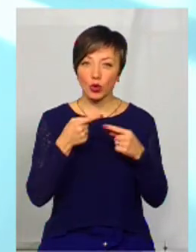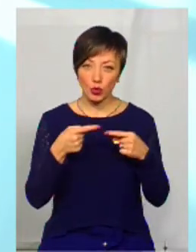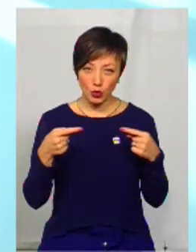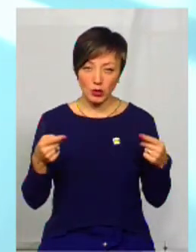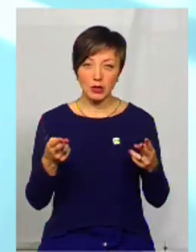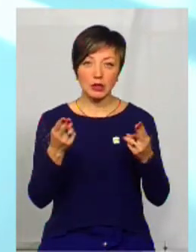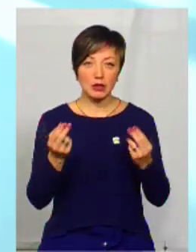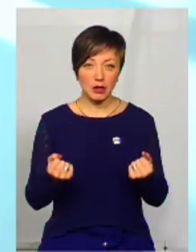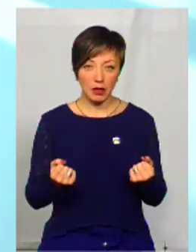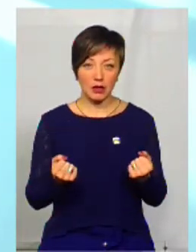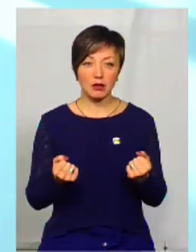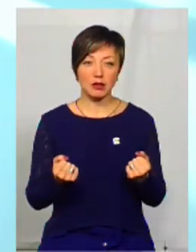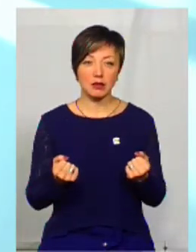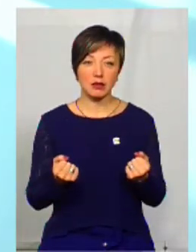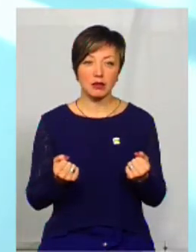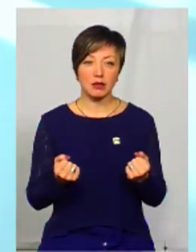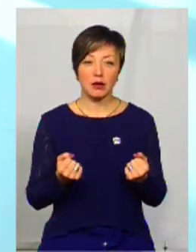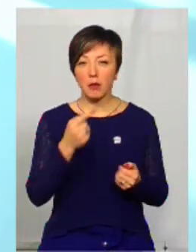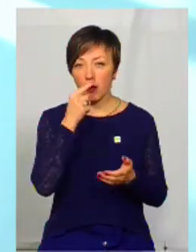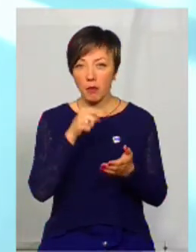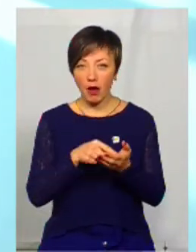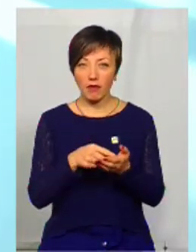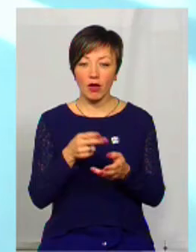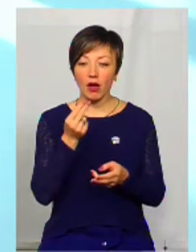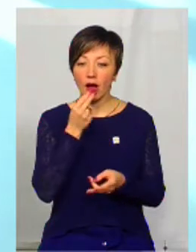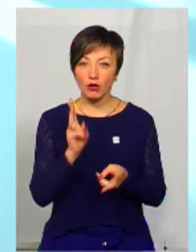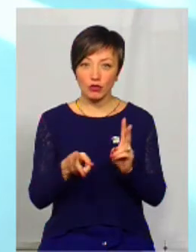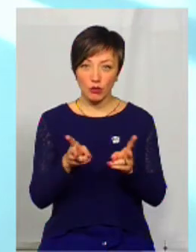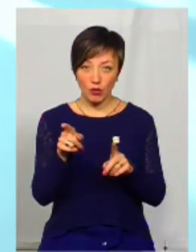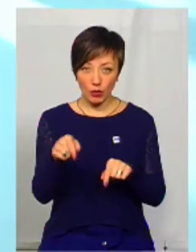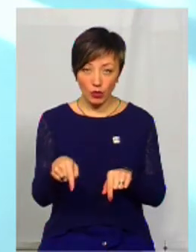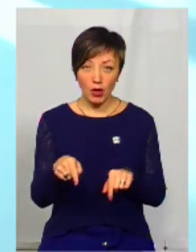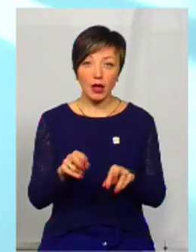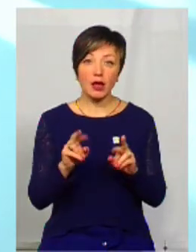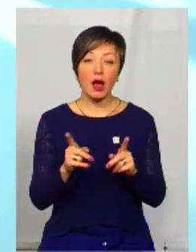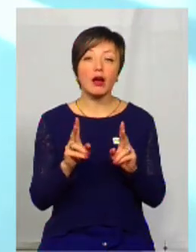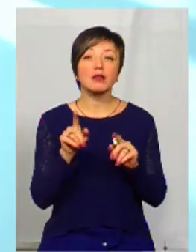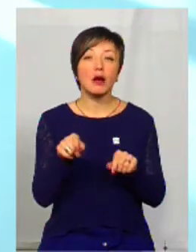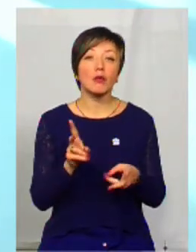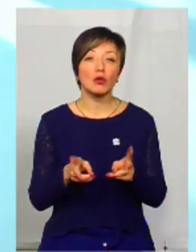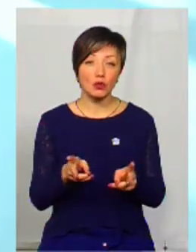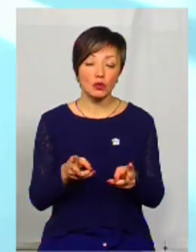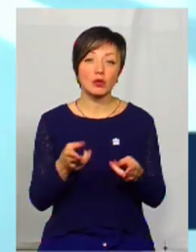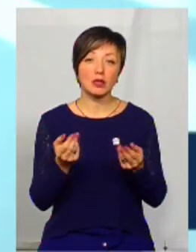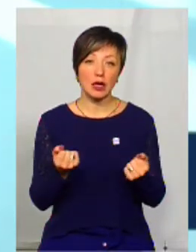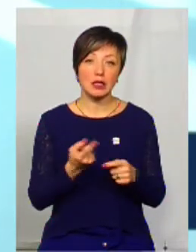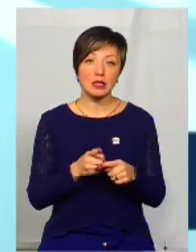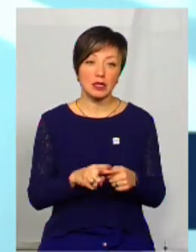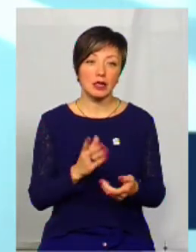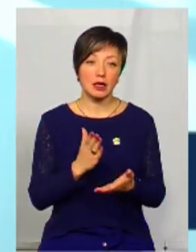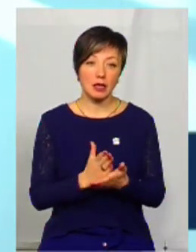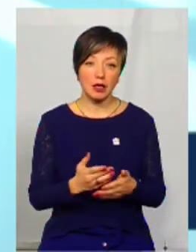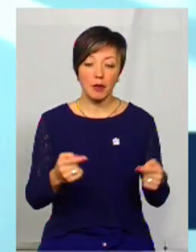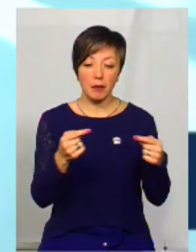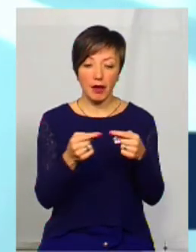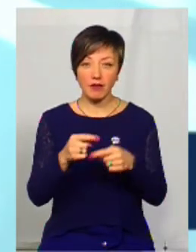він дістався харчоблоку вже. І саме на яким чином там готують, так, це є